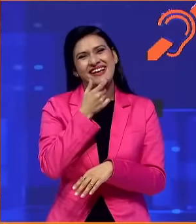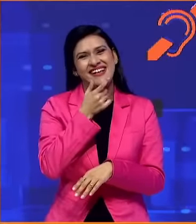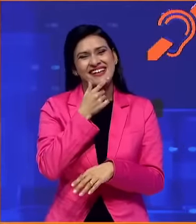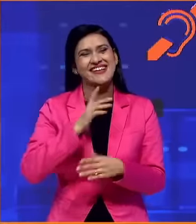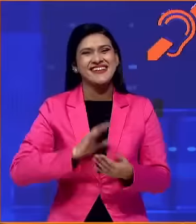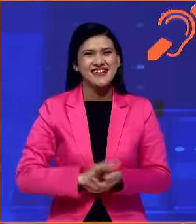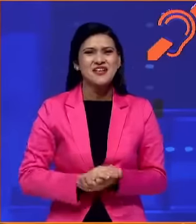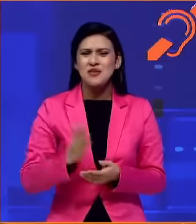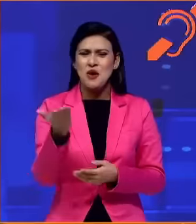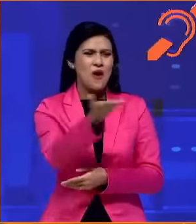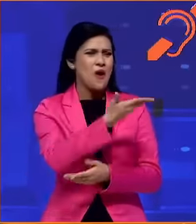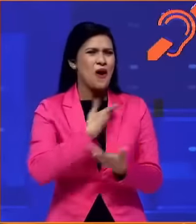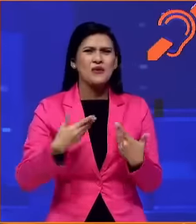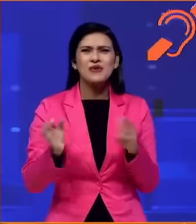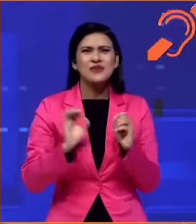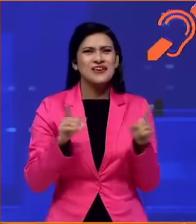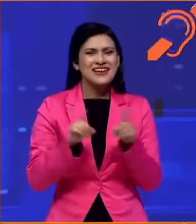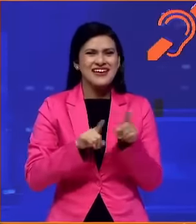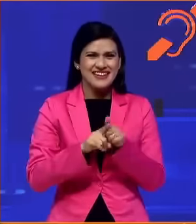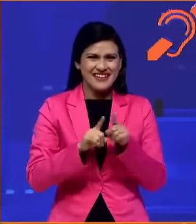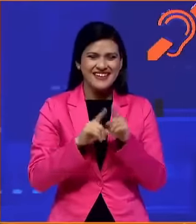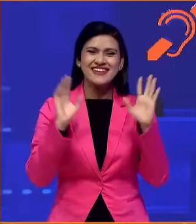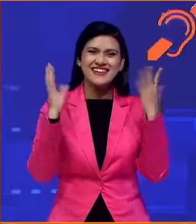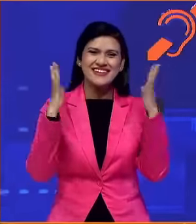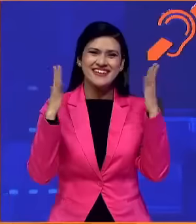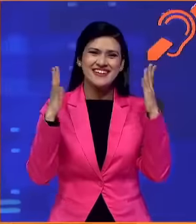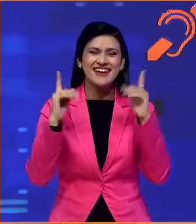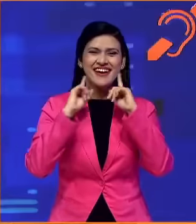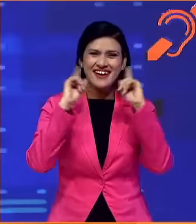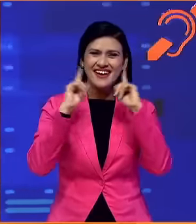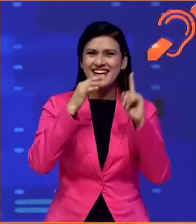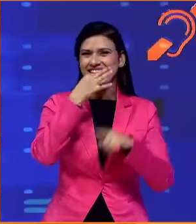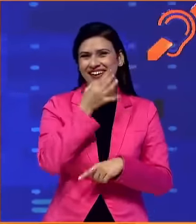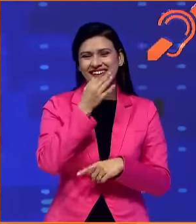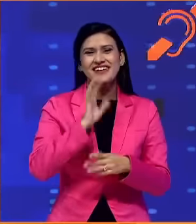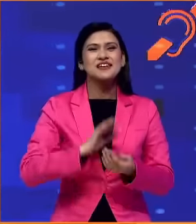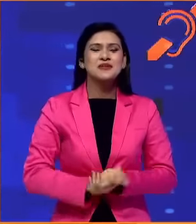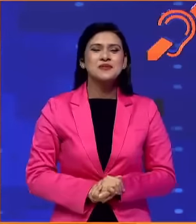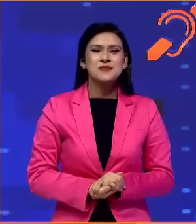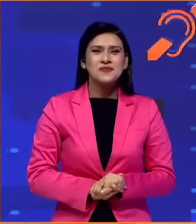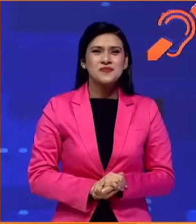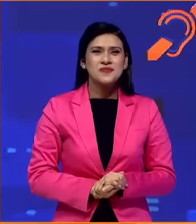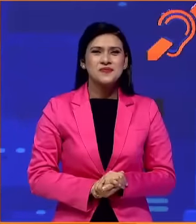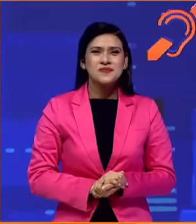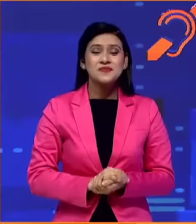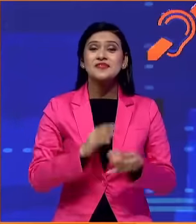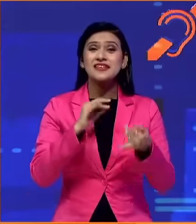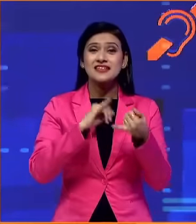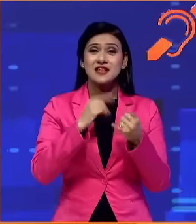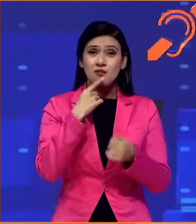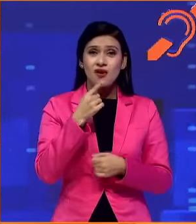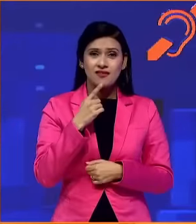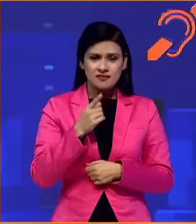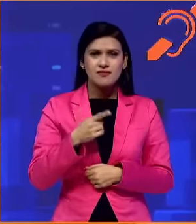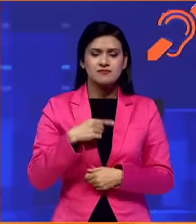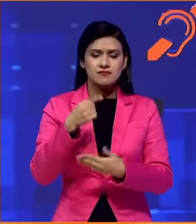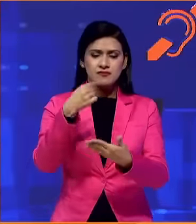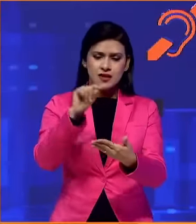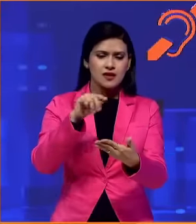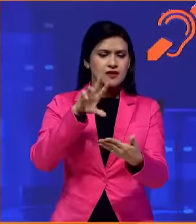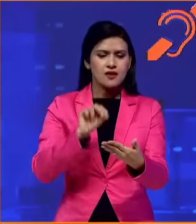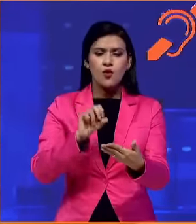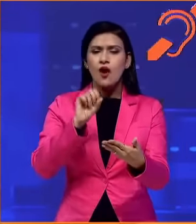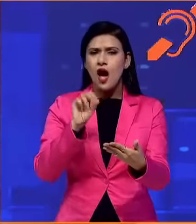मेराकहनेकाएकमात्र मुद्दायहहैकिसूचीपरनिशानलगाना —हाँ,ना,हाँ,ना—मैं